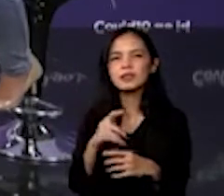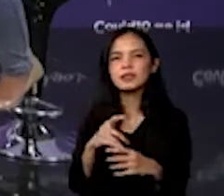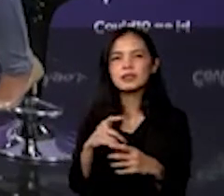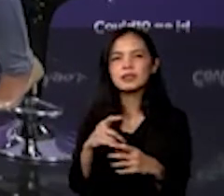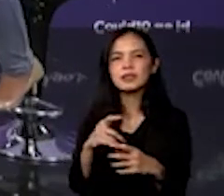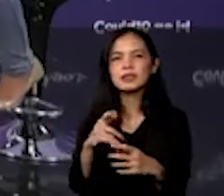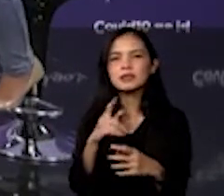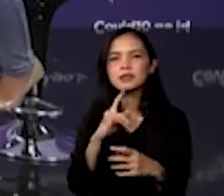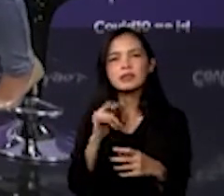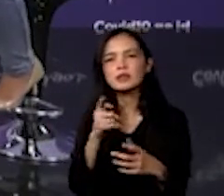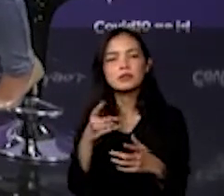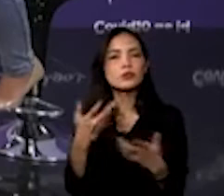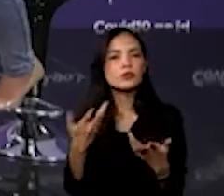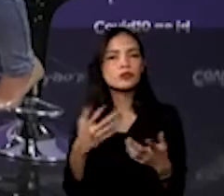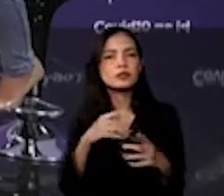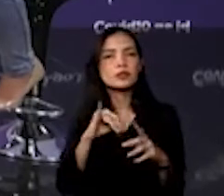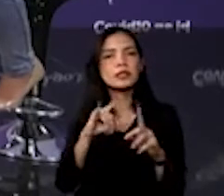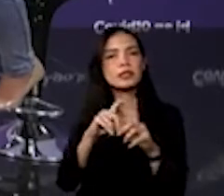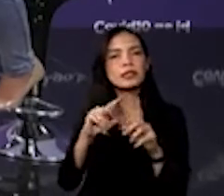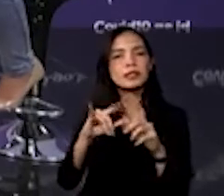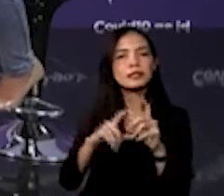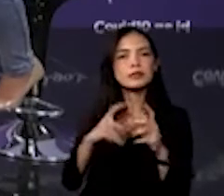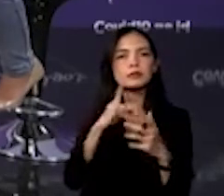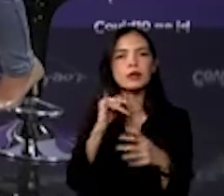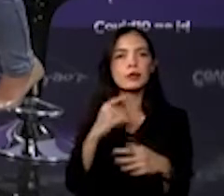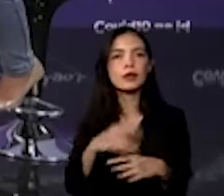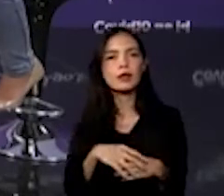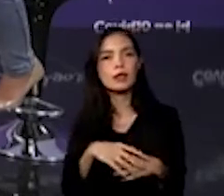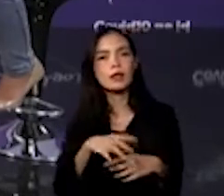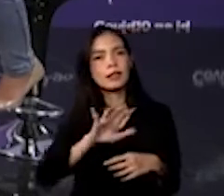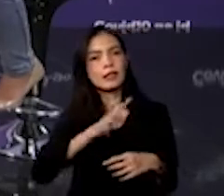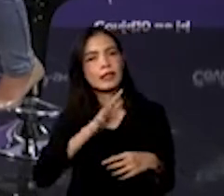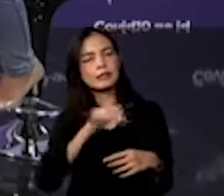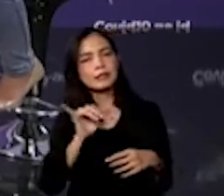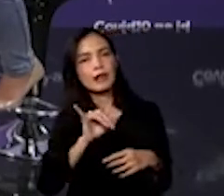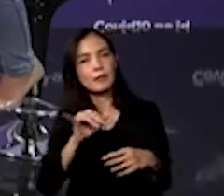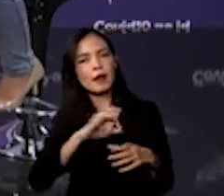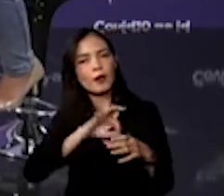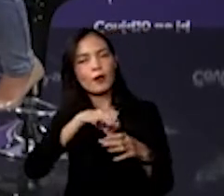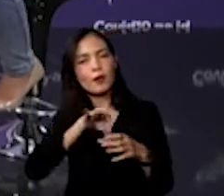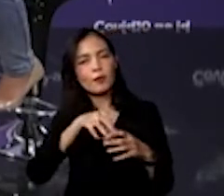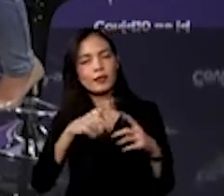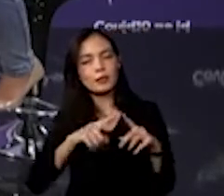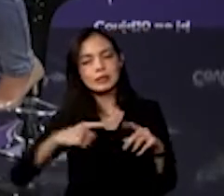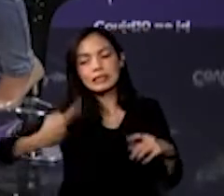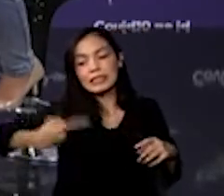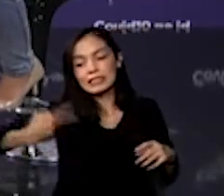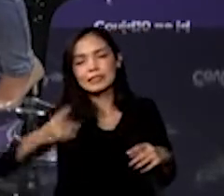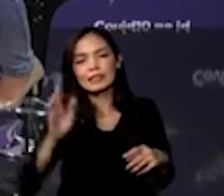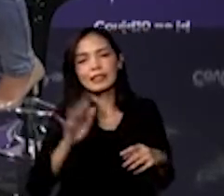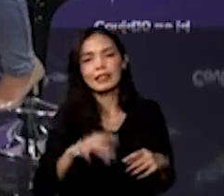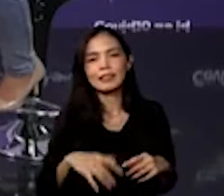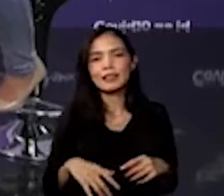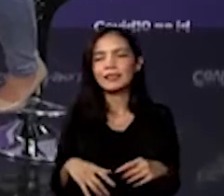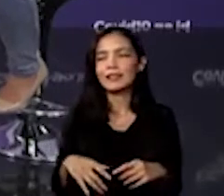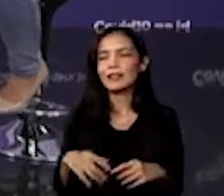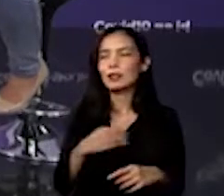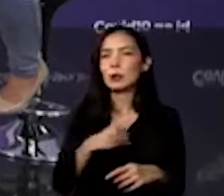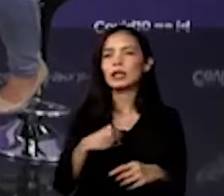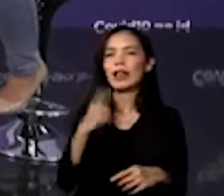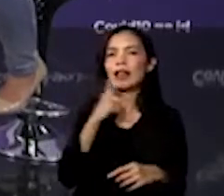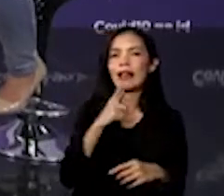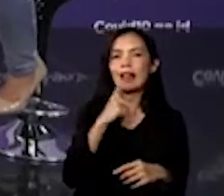Bagaimana ya kalau aku sih kurang lebih sama ya kopi cuman enggak sering-sering kita lagi Oke